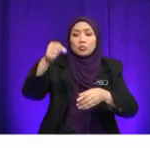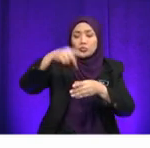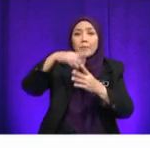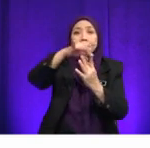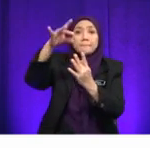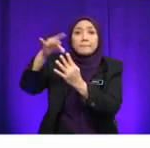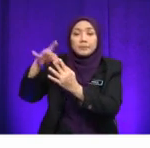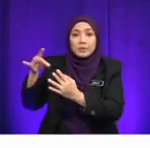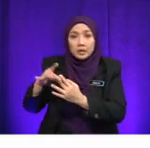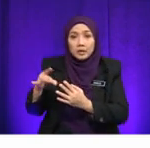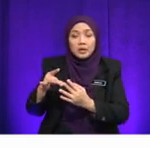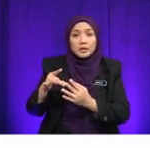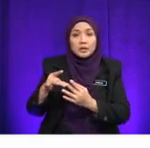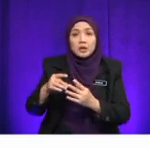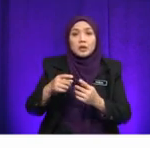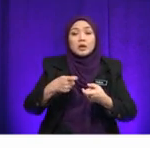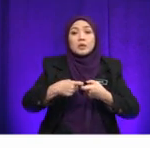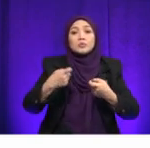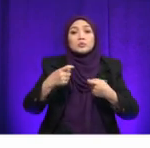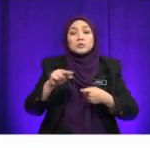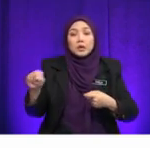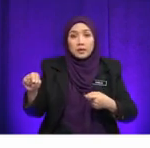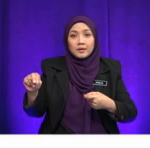keputusan jenjang agama dan